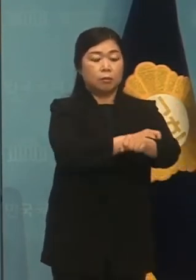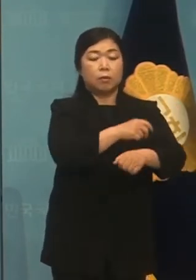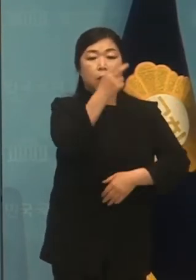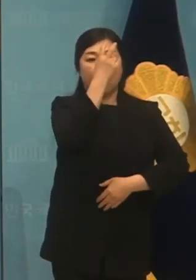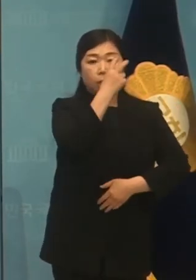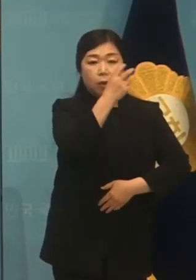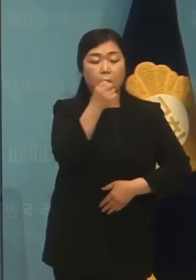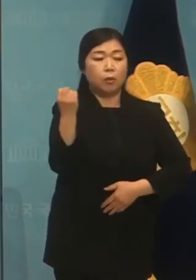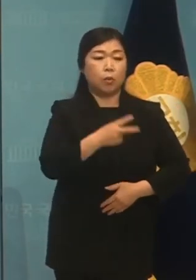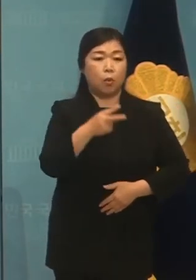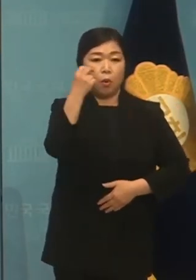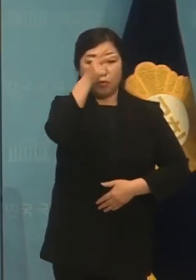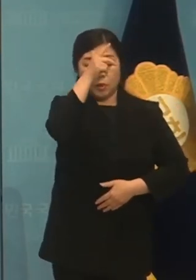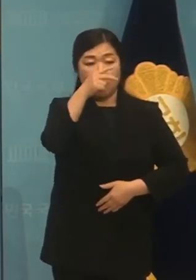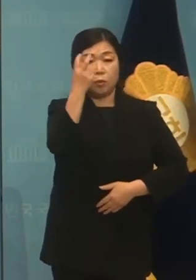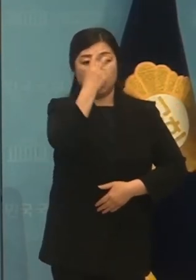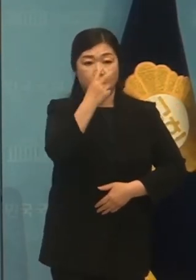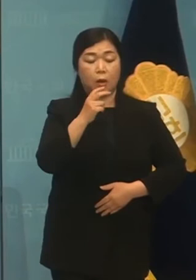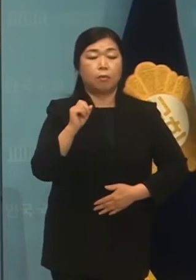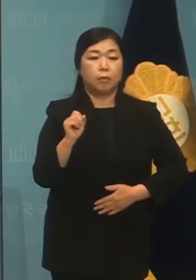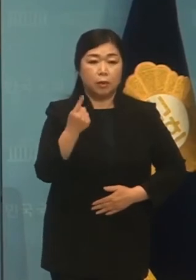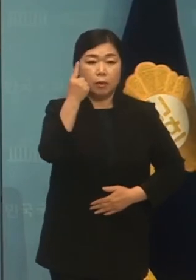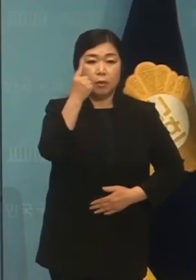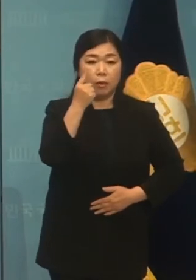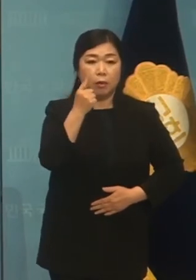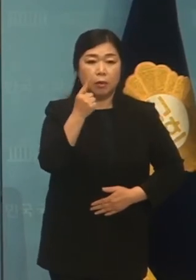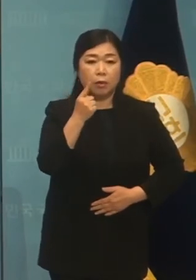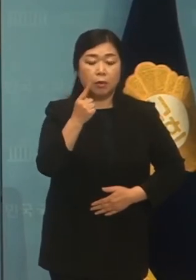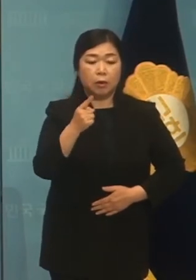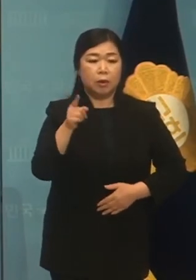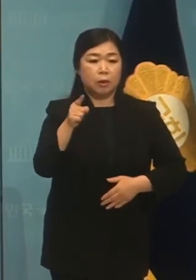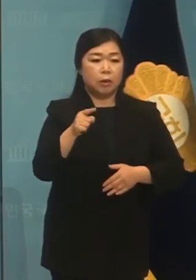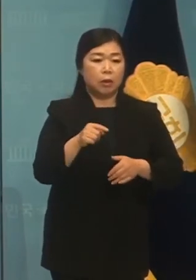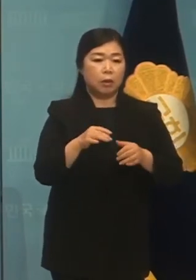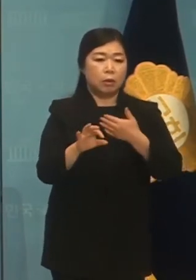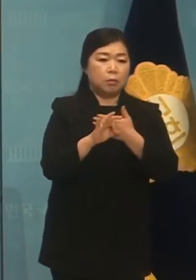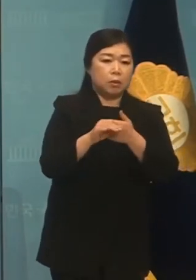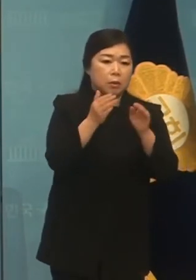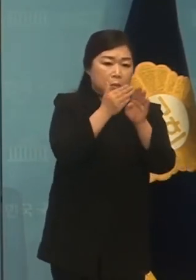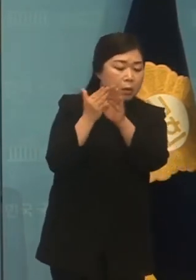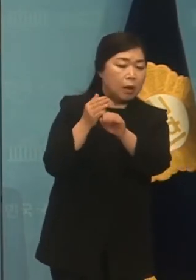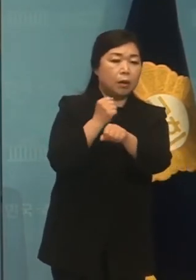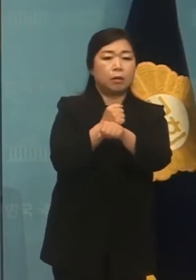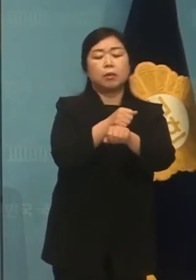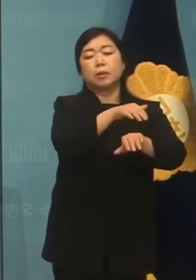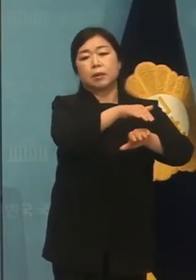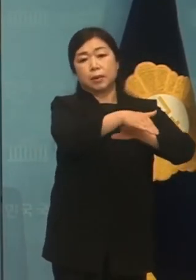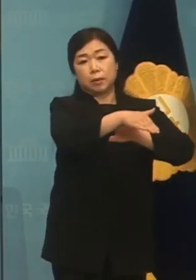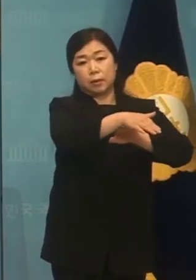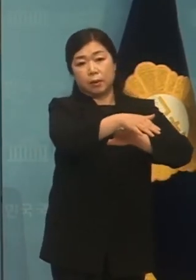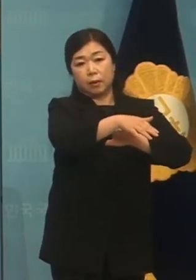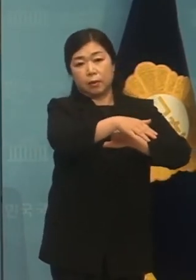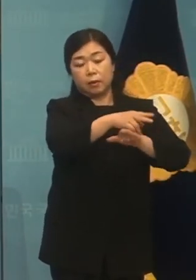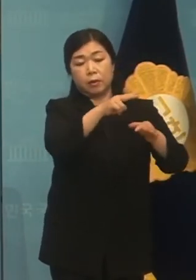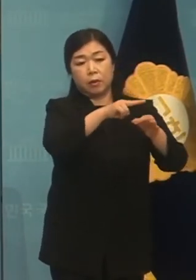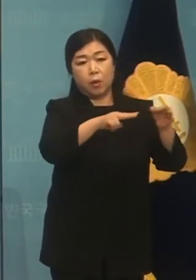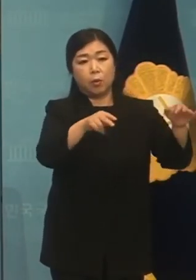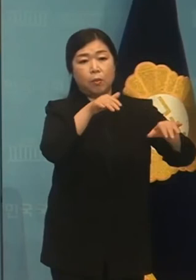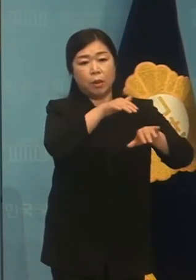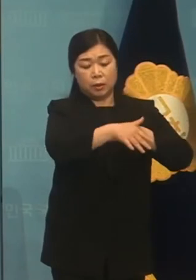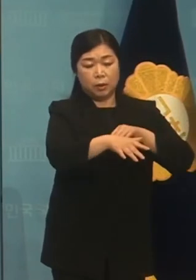특검이나 검찰 조사로 해서 이 소나기를 피하려는 이런 여의도식